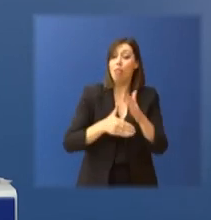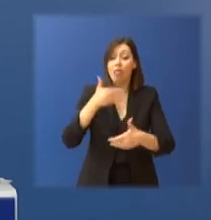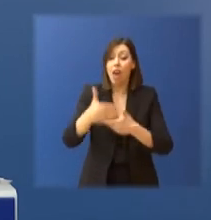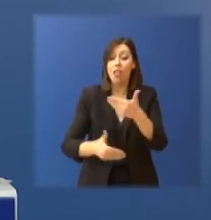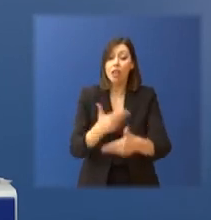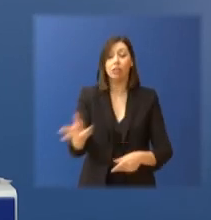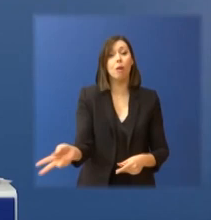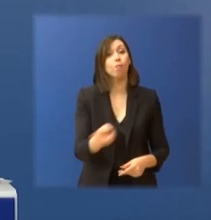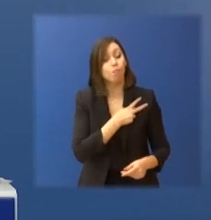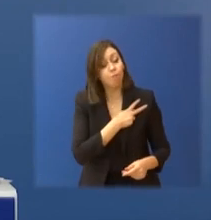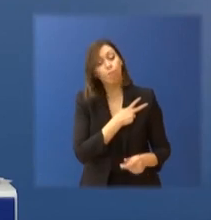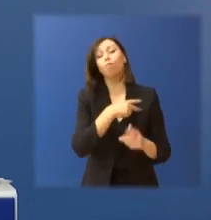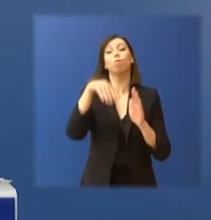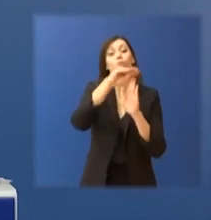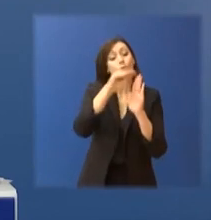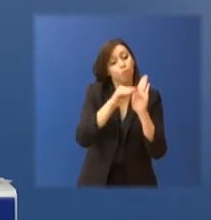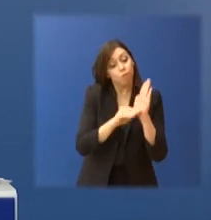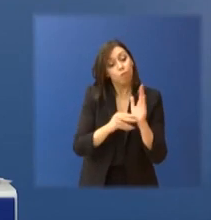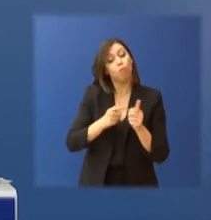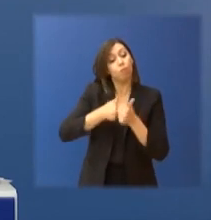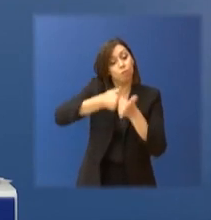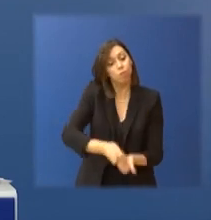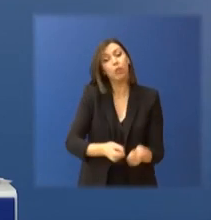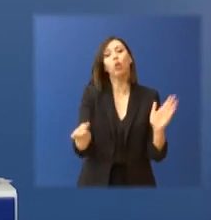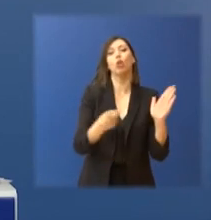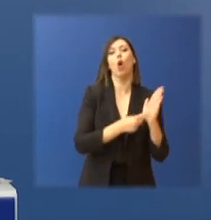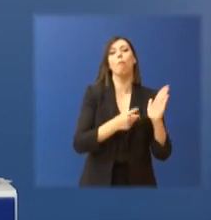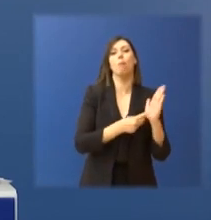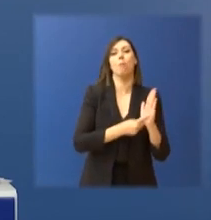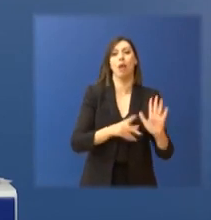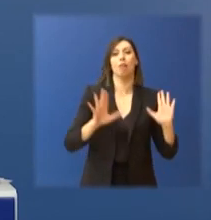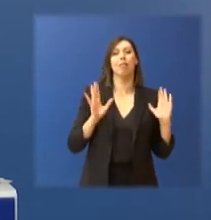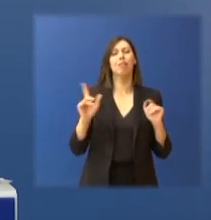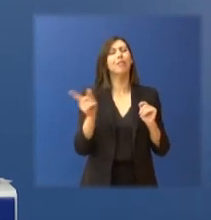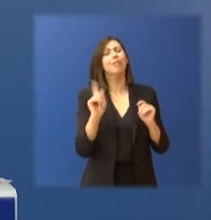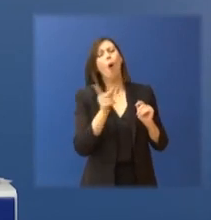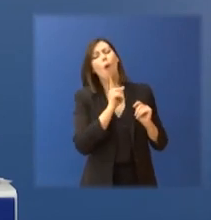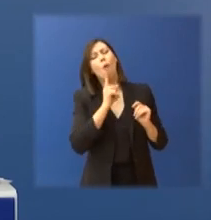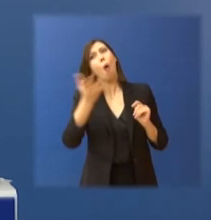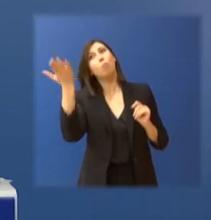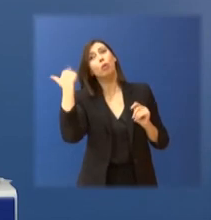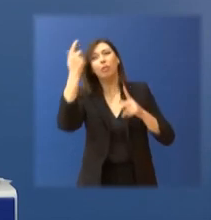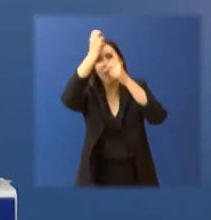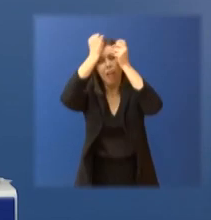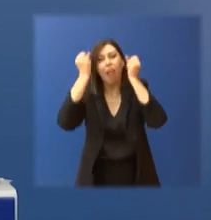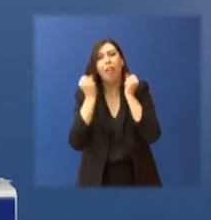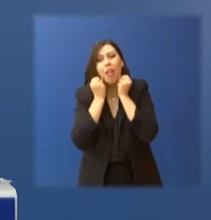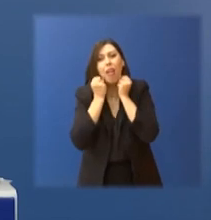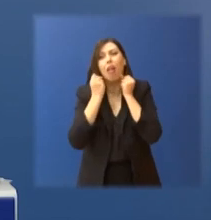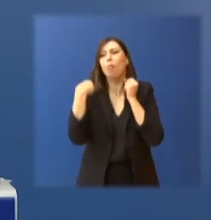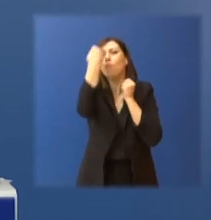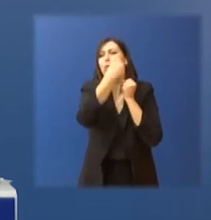διαδικασίες. Όχι μέσω ισχυρισμών κουκουλοφόρων μαρτύρων. Όχι με βάση όσα διακινούν ρηπαρά δίκτυα. Όχι με